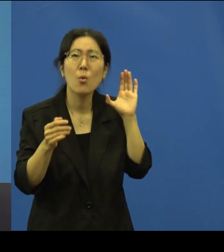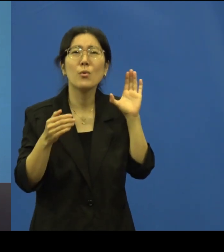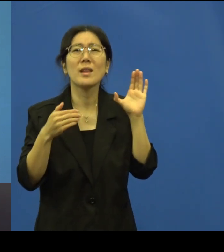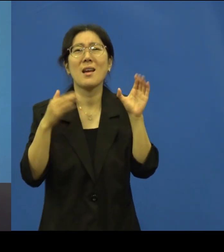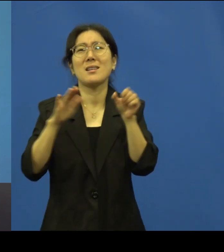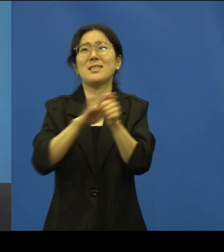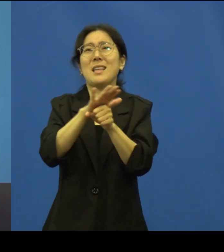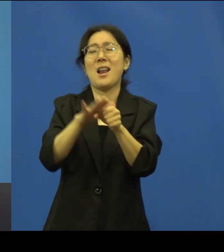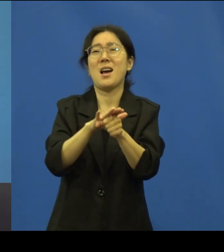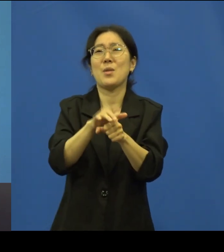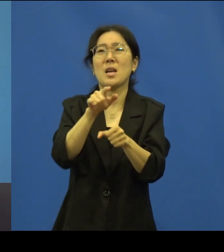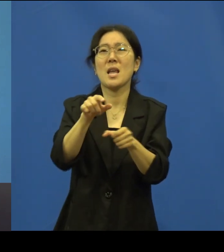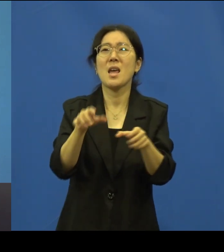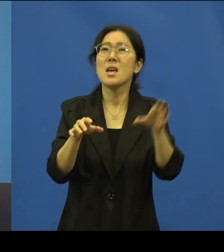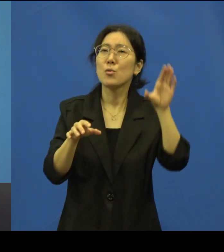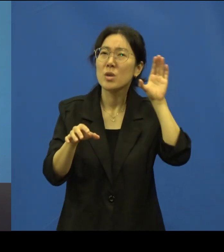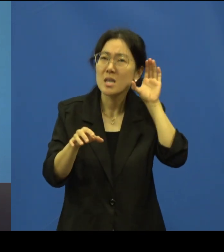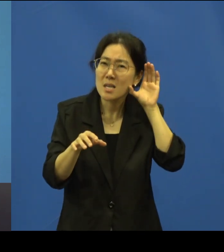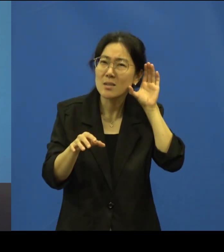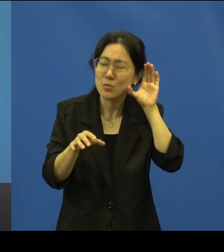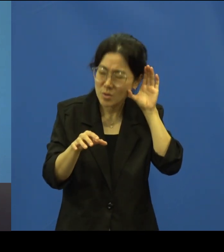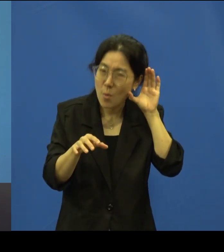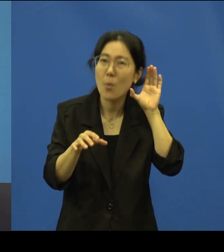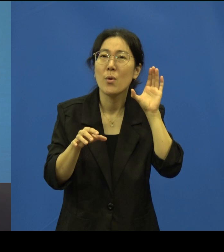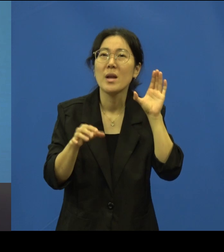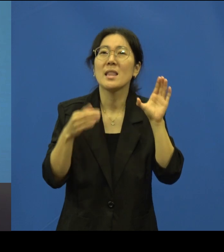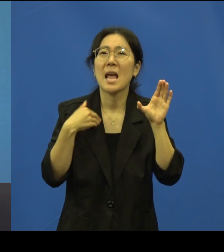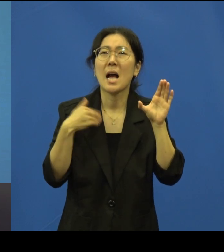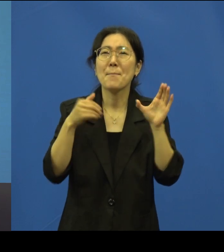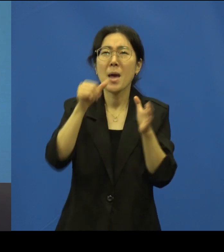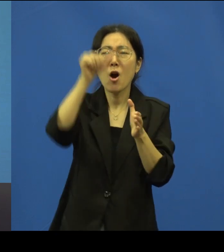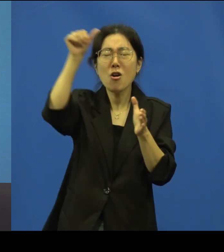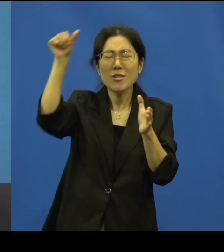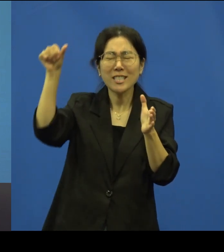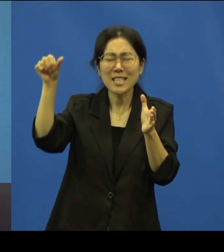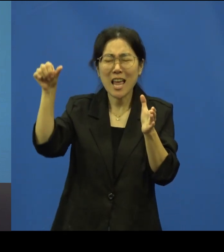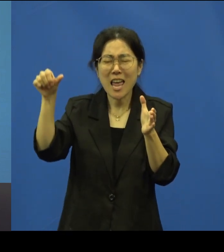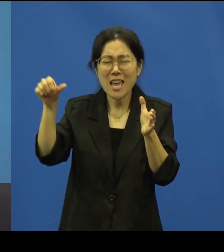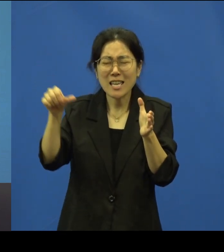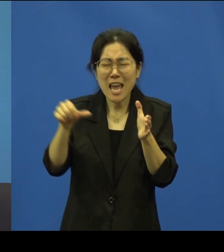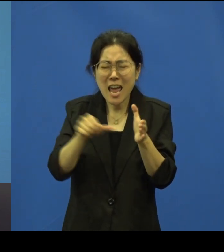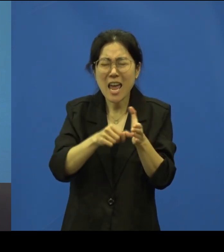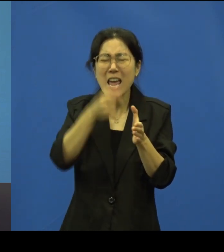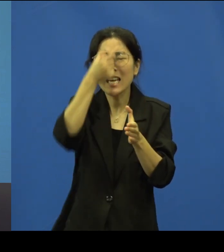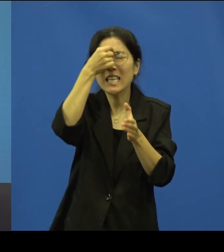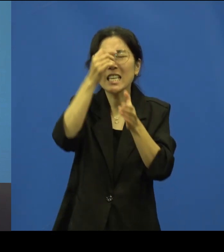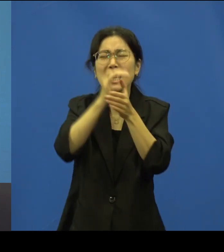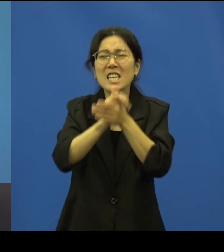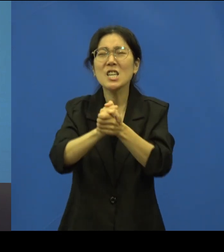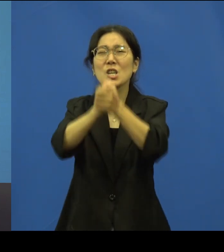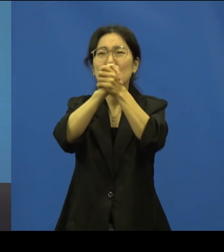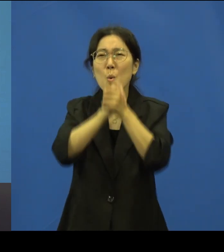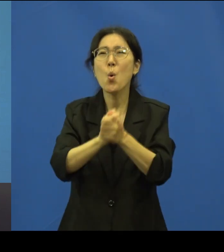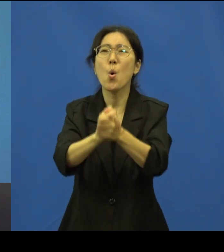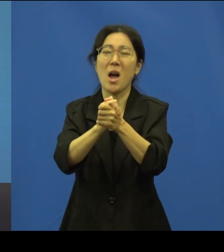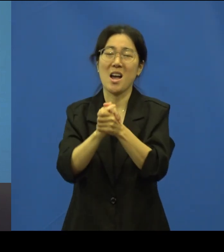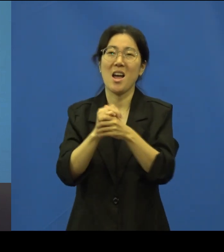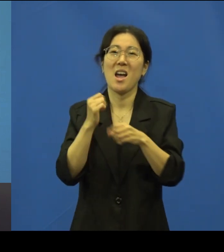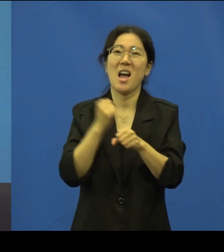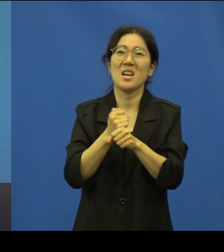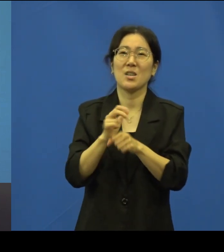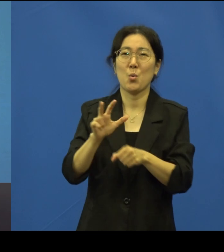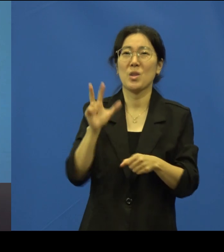사랑하는도다. 그의 귀를 내게 기울이셨으므로 내가 평생에 기도하리로다.